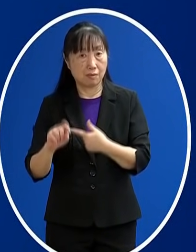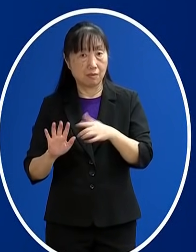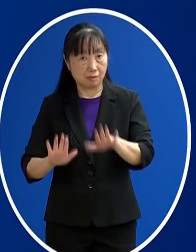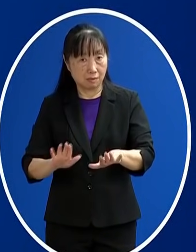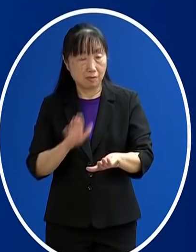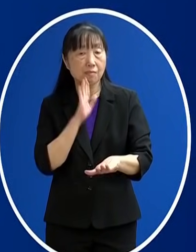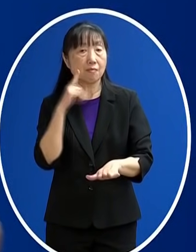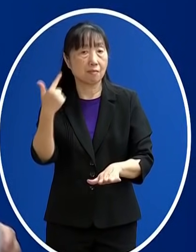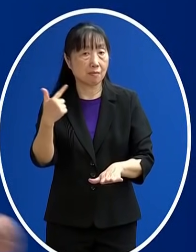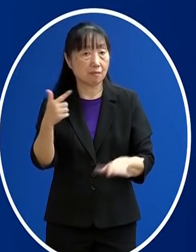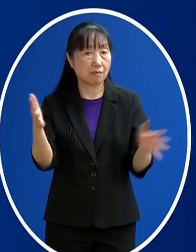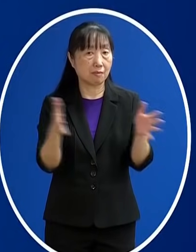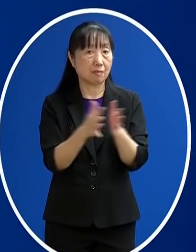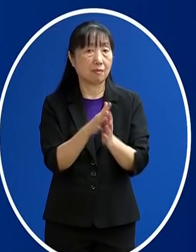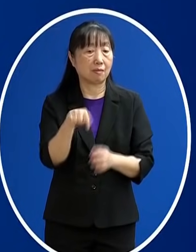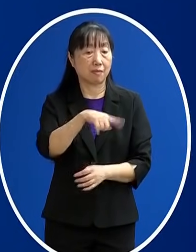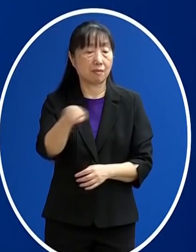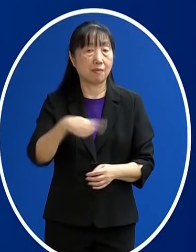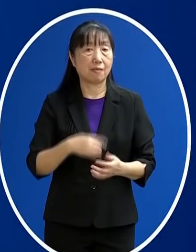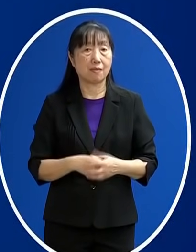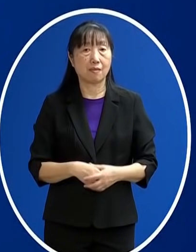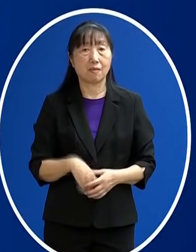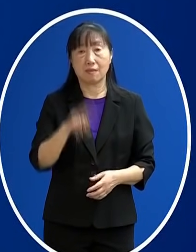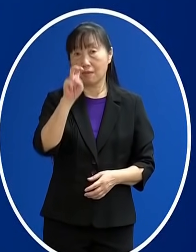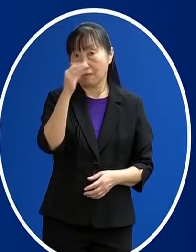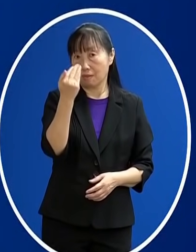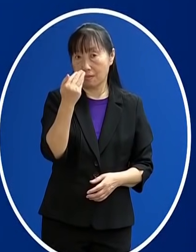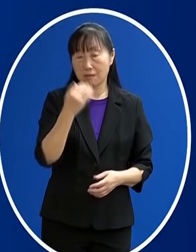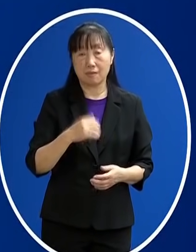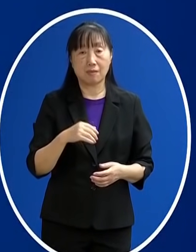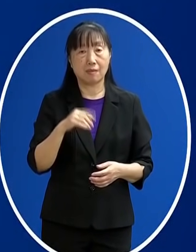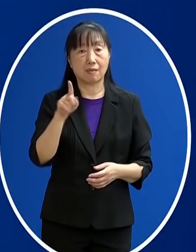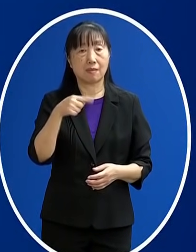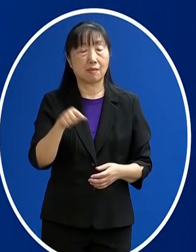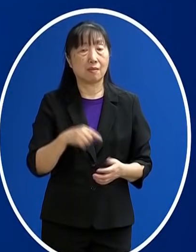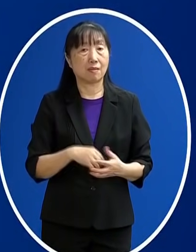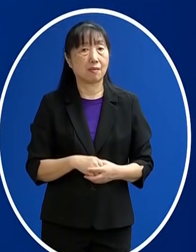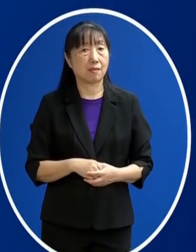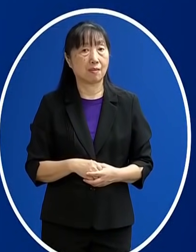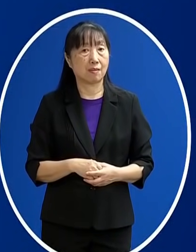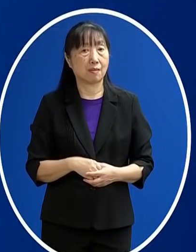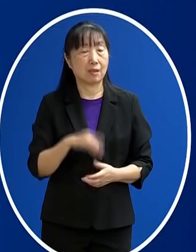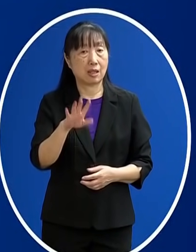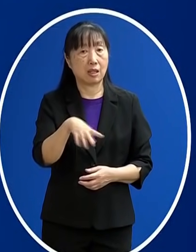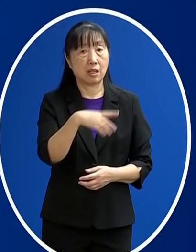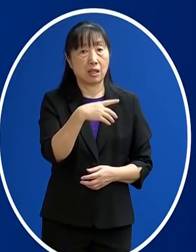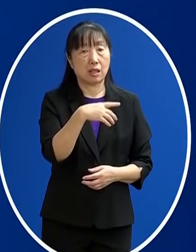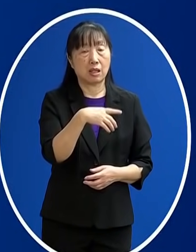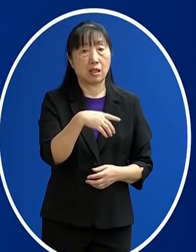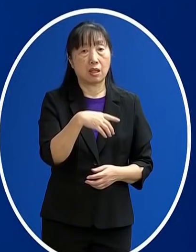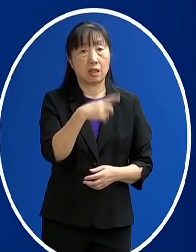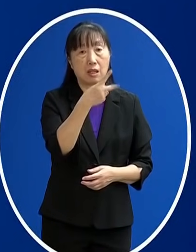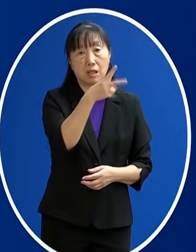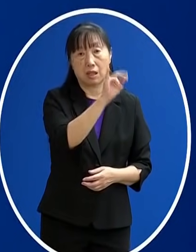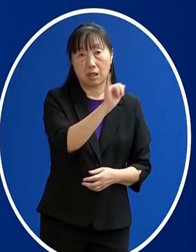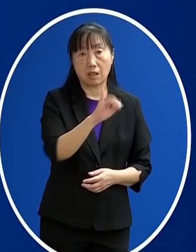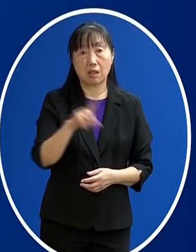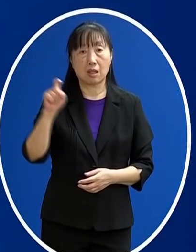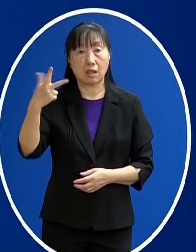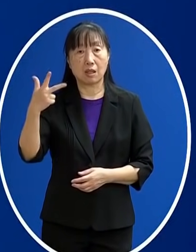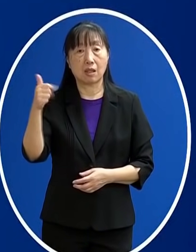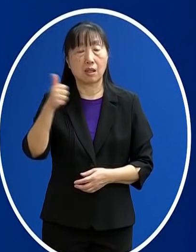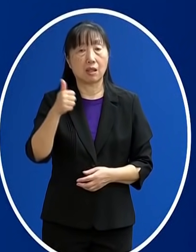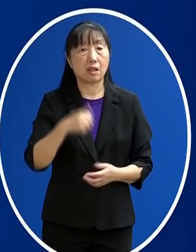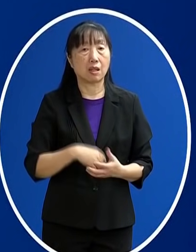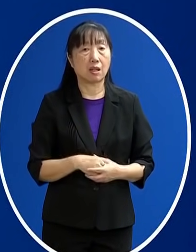今天是6件啊、哦，那这29件啊、哦，总共有12女17男啊、哦，那